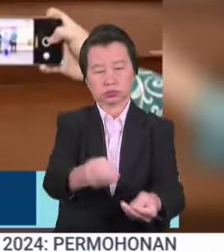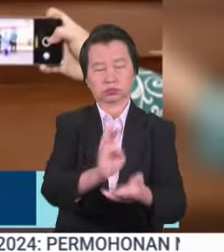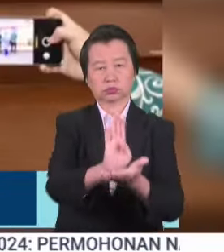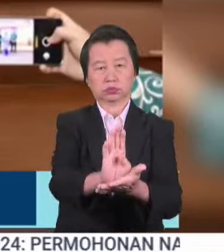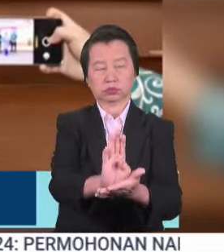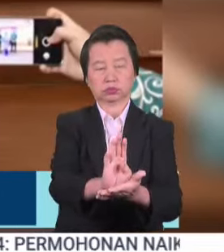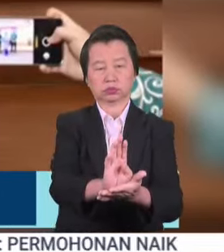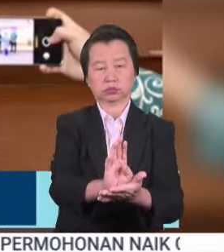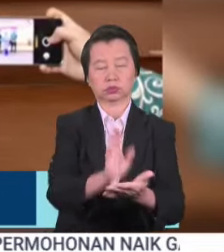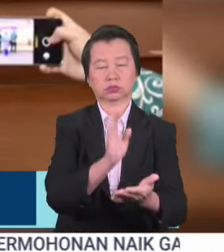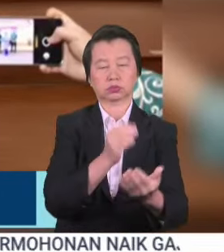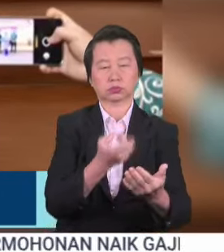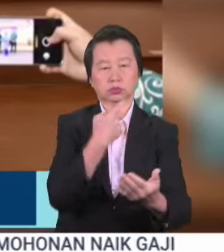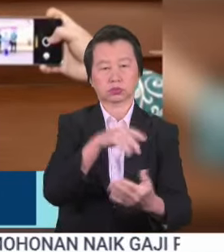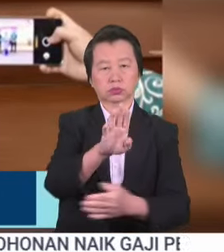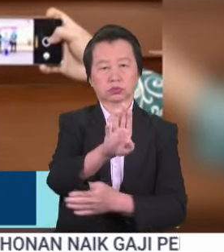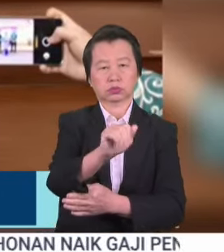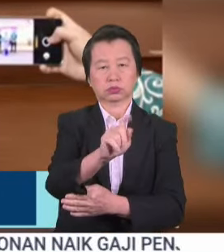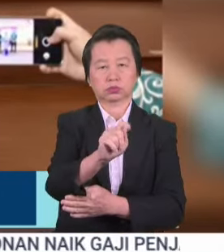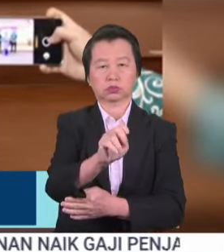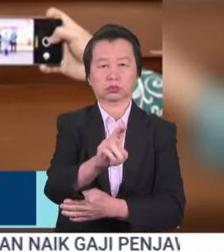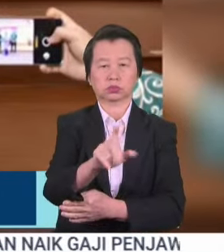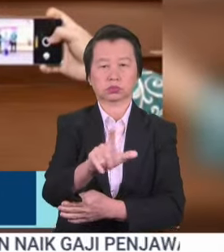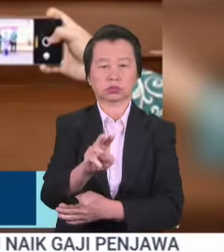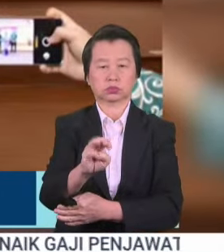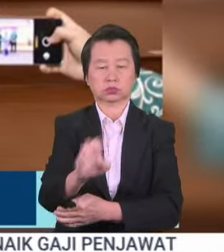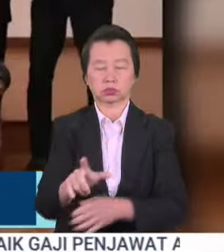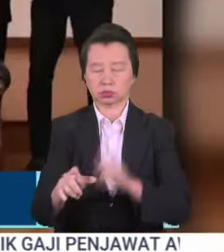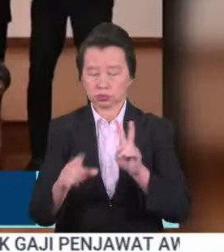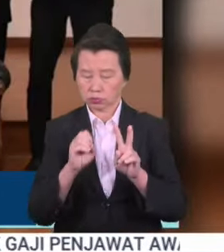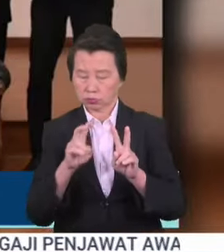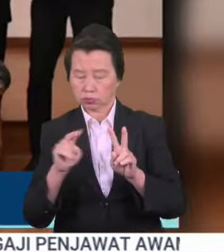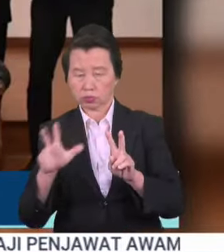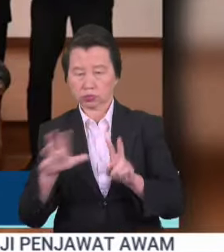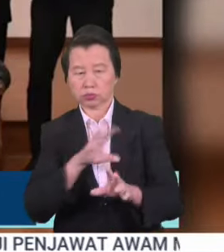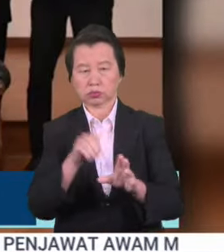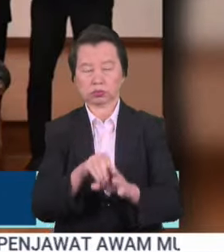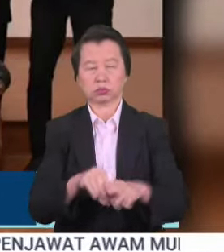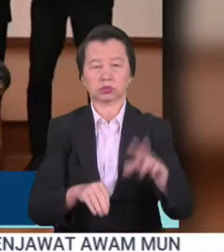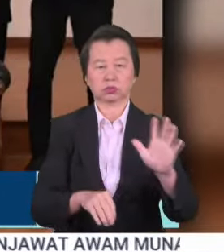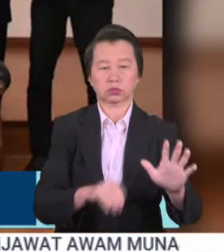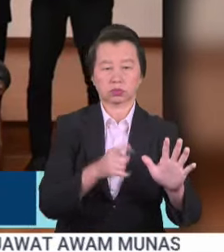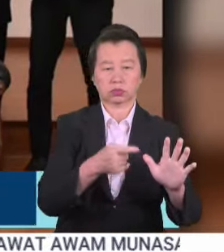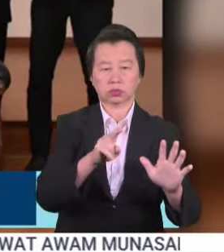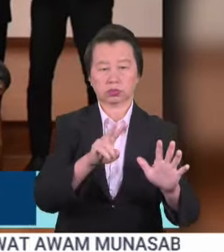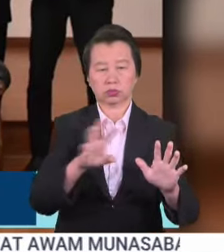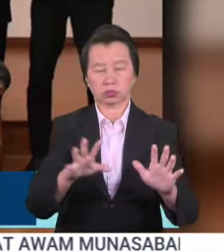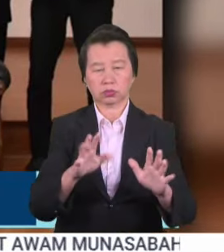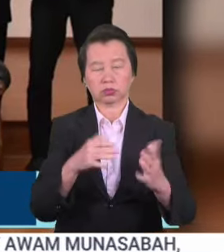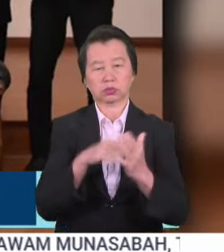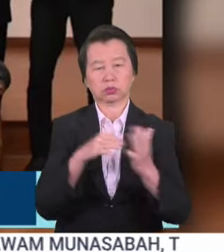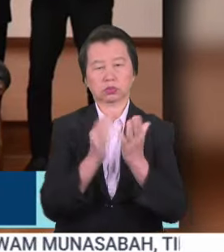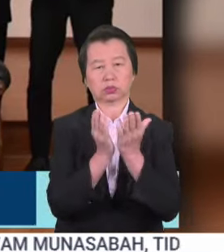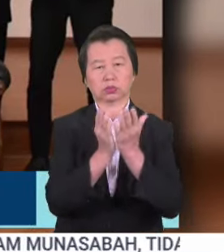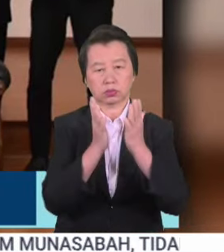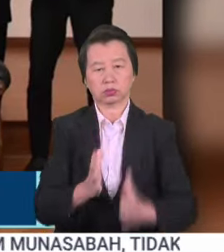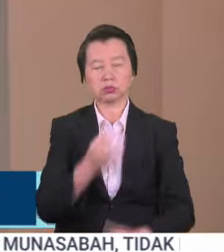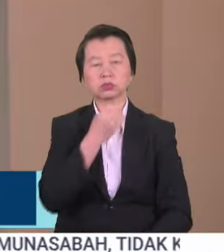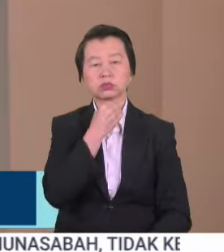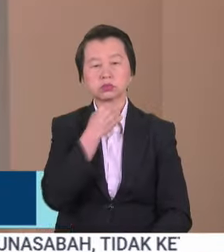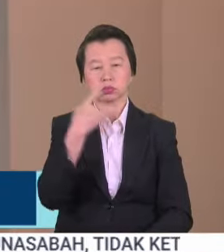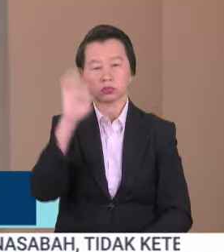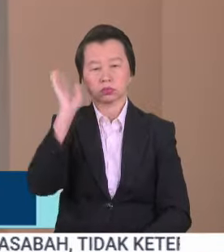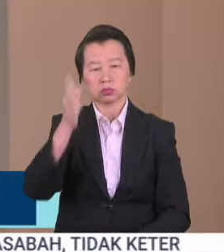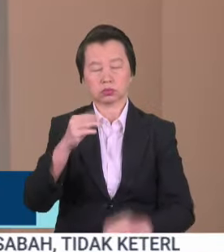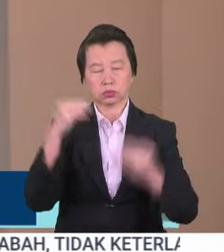bantuan skim biasiswa pelajaran Baitulmal tahun 2023 melibatkan 545 pelajar di seluruh Perak. Majlis